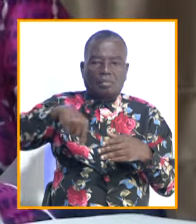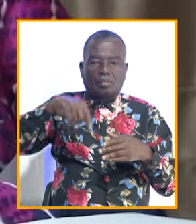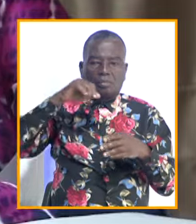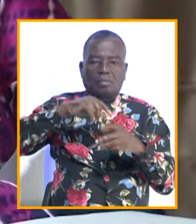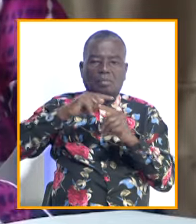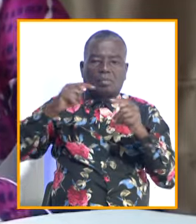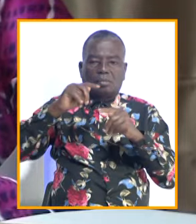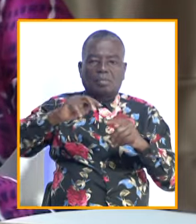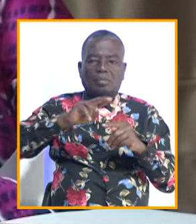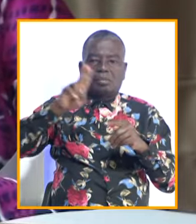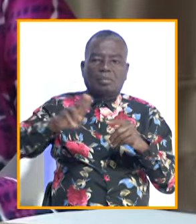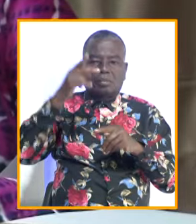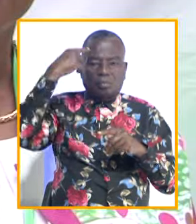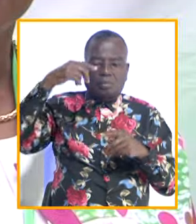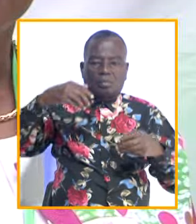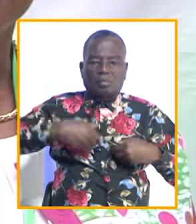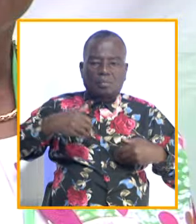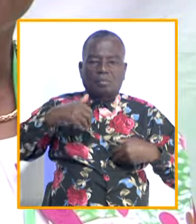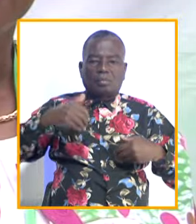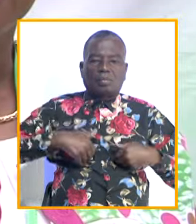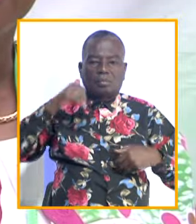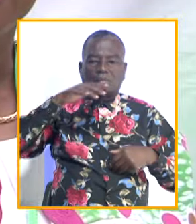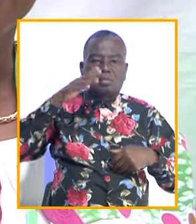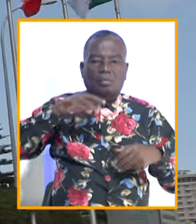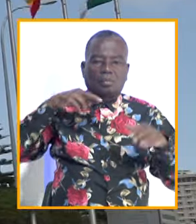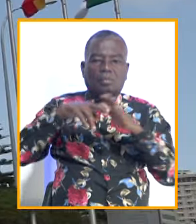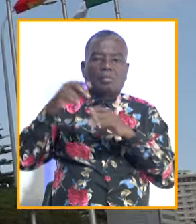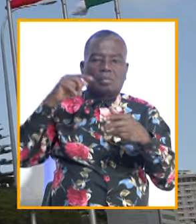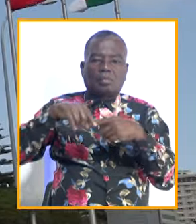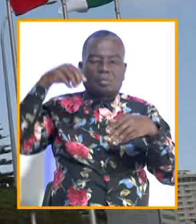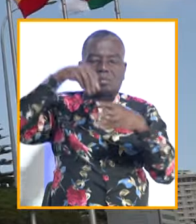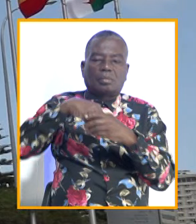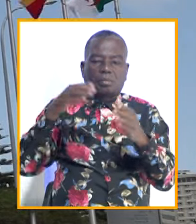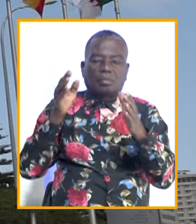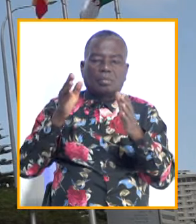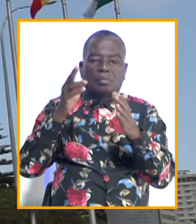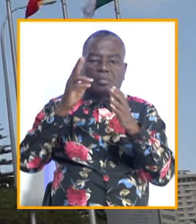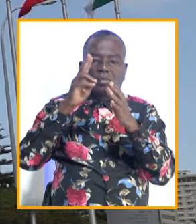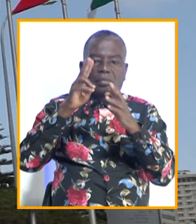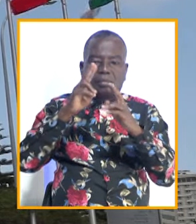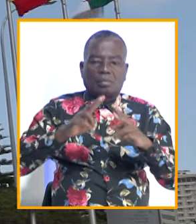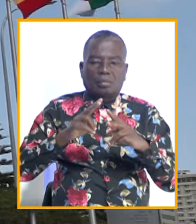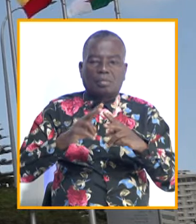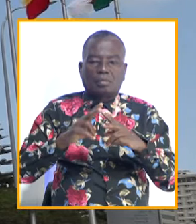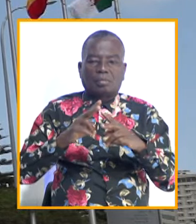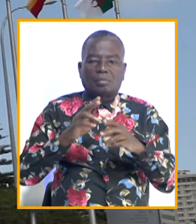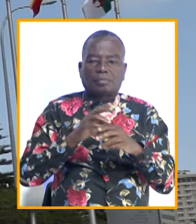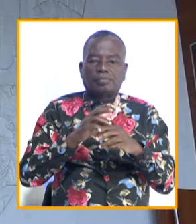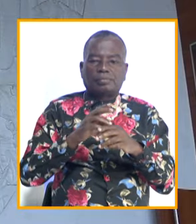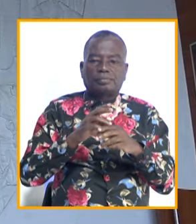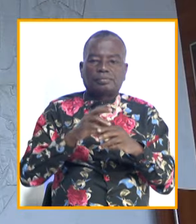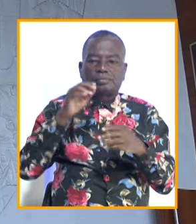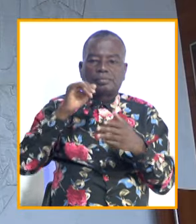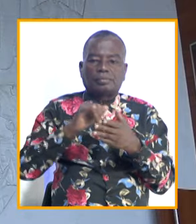pour ces jeunes filles-là qui sont en train de rentrer dans la vie active. C'est le 29 janvier 2015 à Addis Abeba que